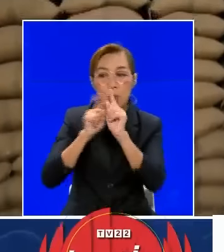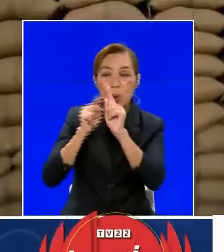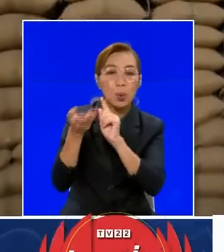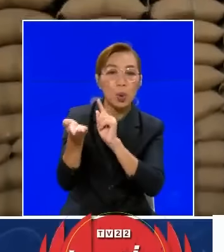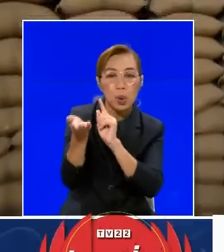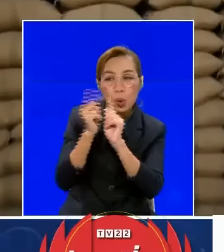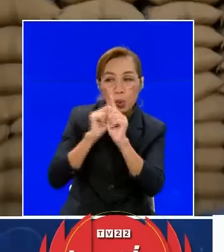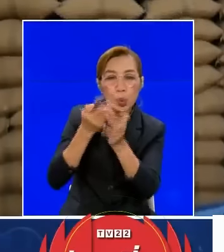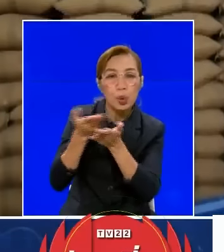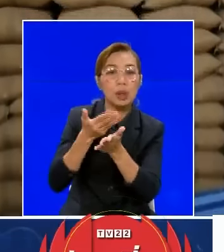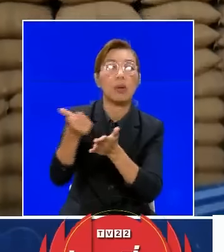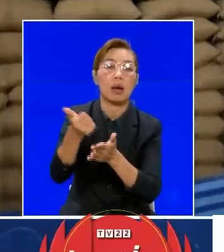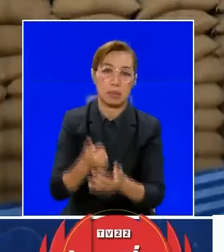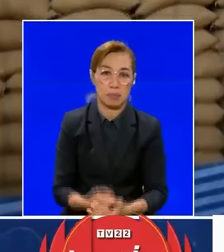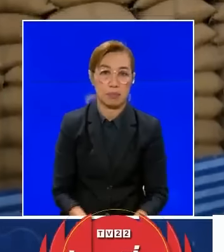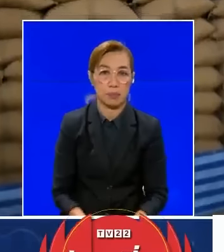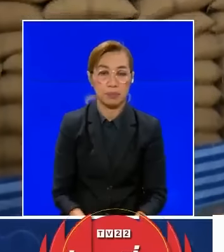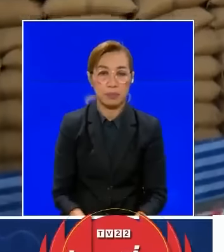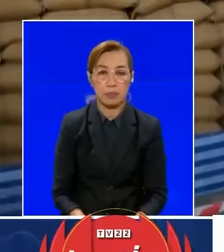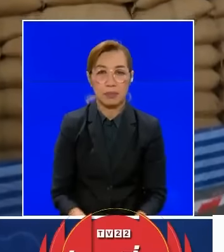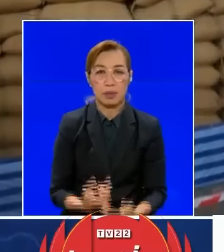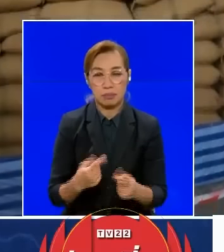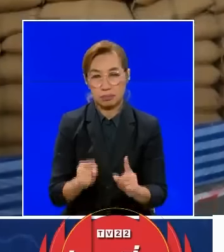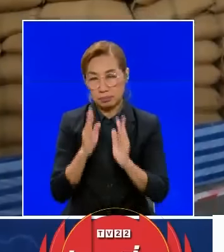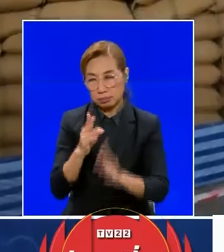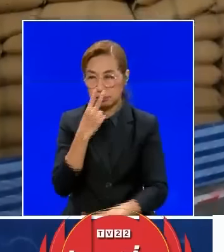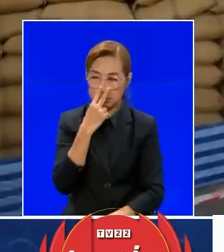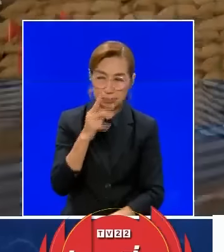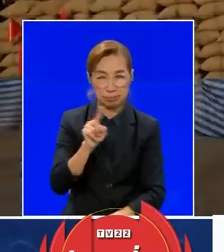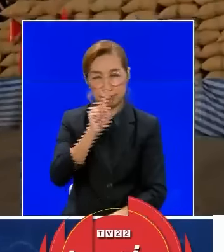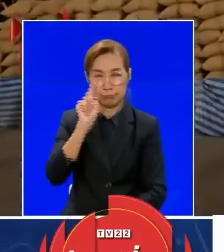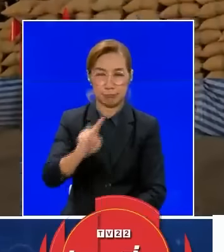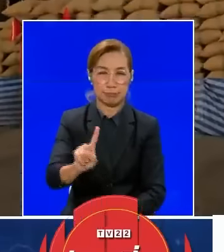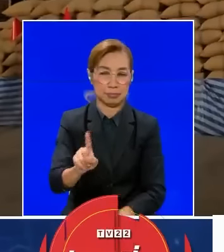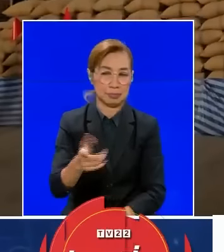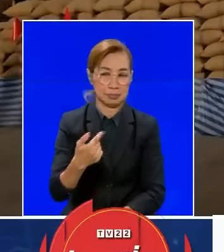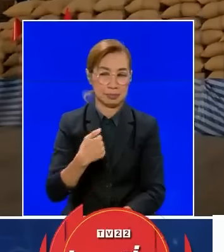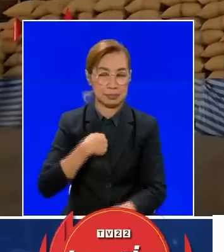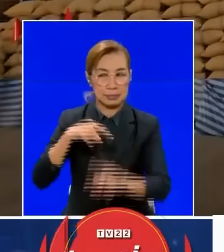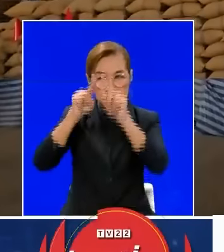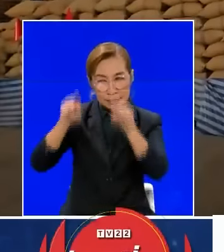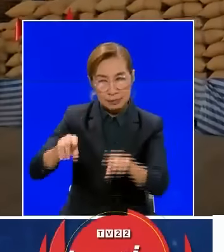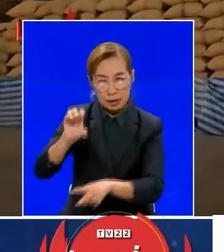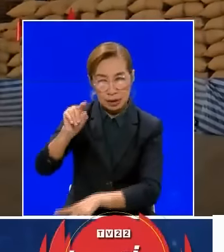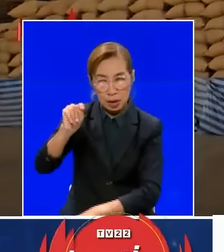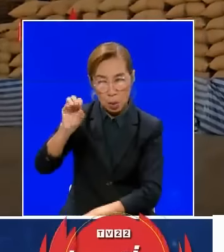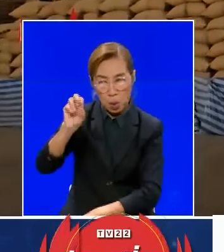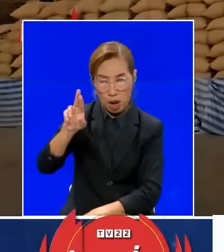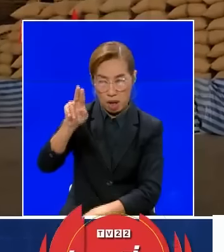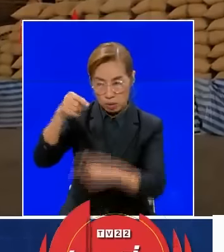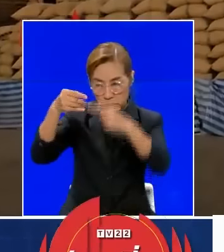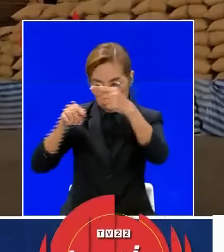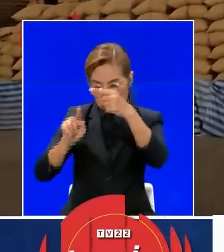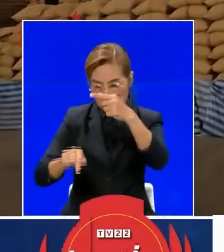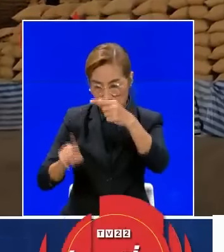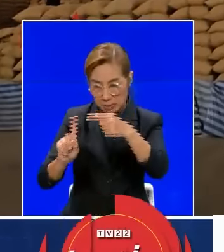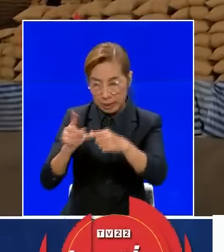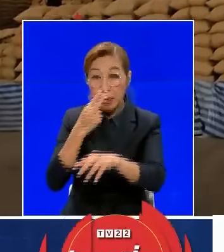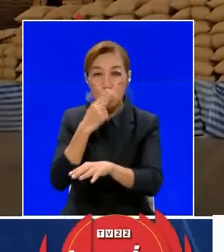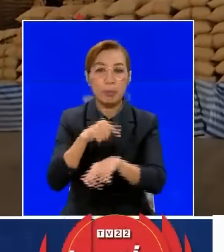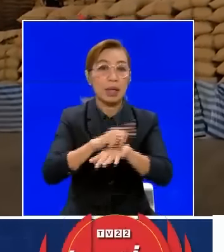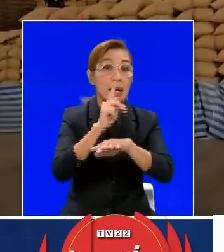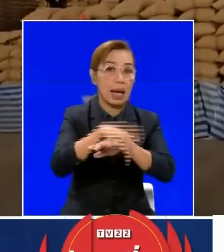ผู้ที่จะถูกประมูลดีกว่านะแต่ทีนี้หลายคนก็บอกว่าไม่ได้อยู่ใน TOR แต่หลายคนผมเห็นเขาคุยกันในโลกออนไลน์ใ